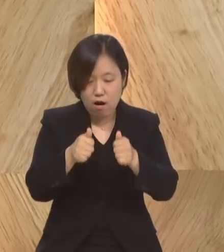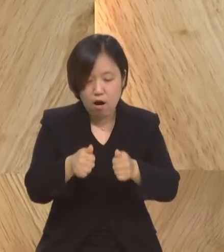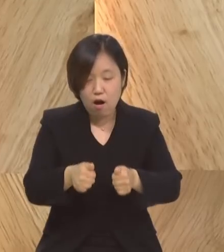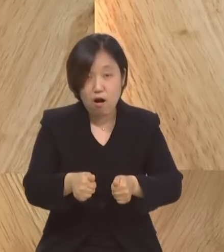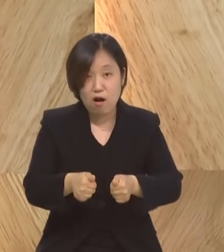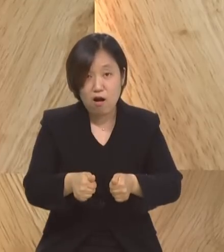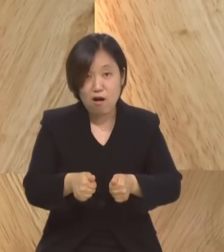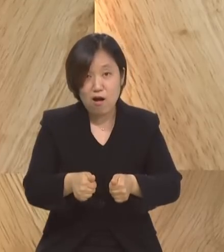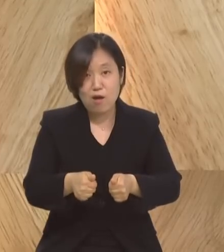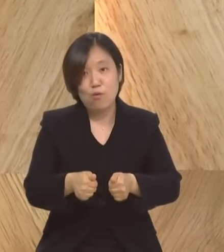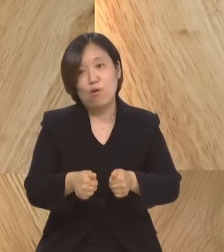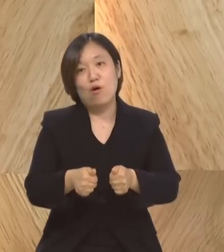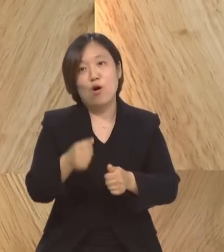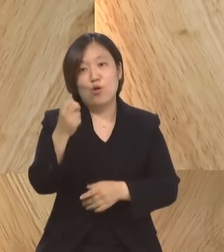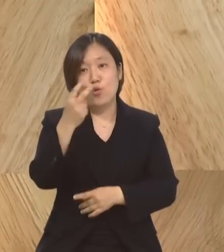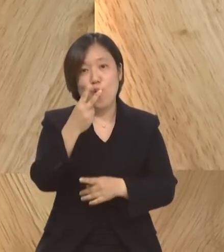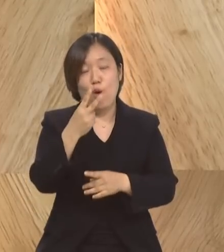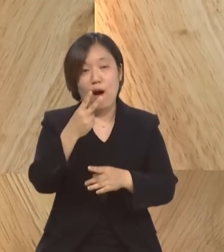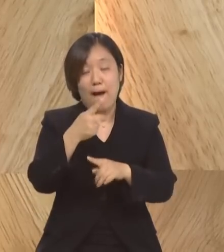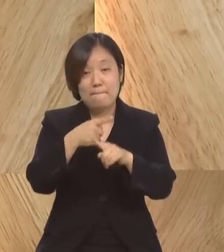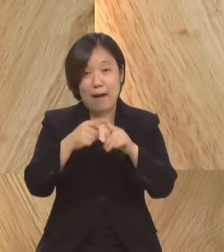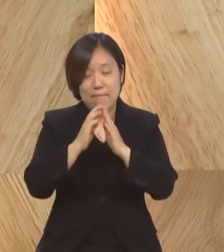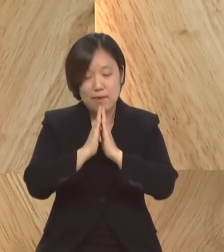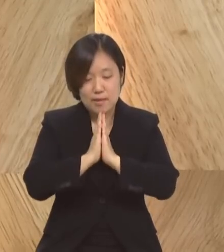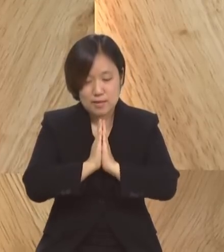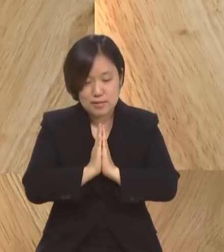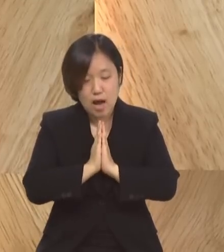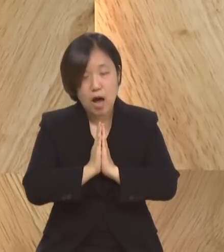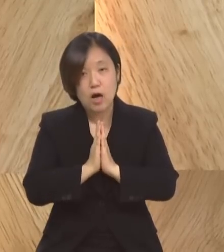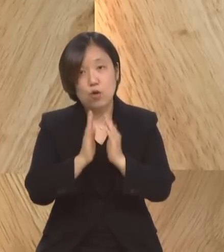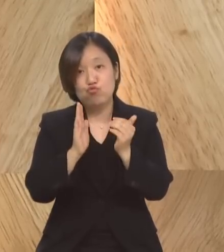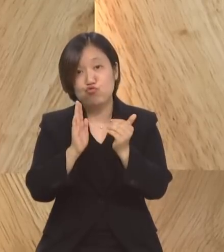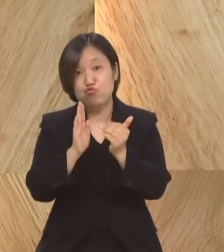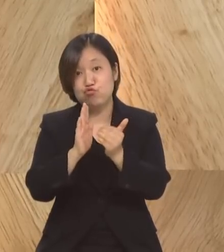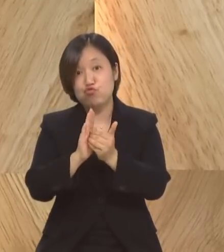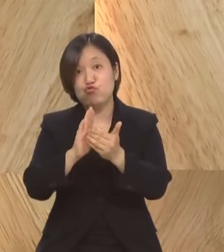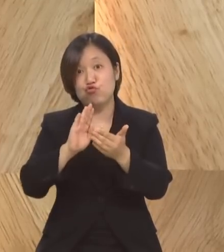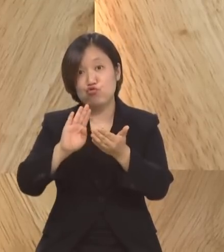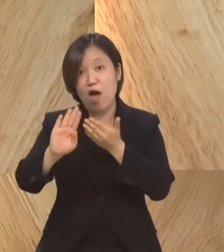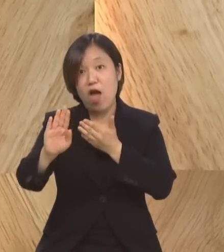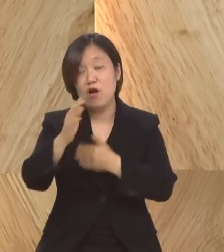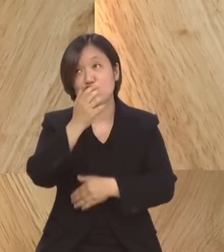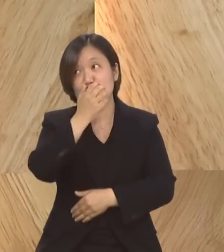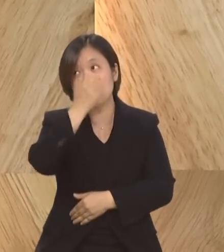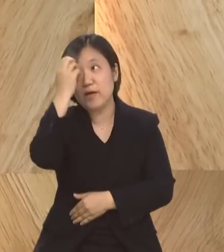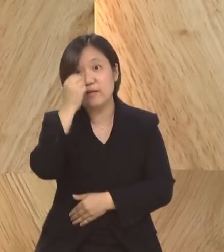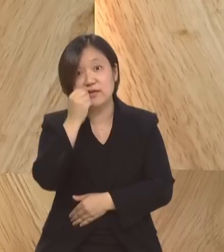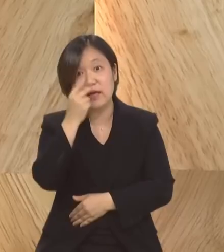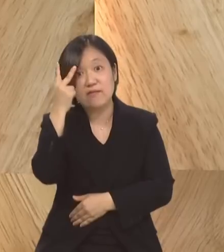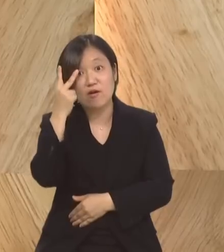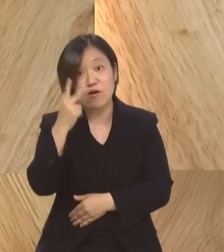이렇게 절을 올리고 인사를 드리고 난 뒤에 꿈에서 탔겠는데